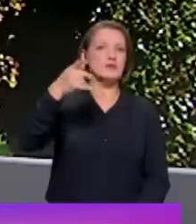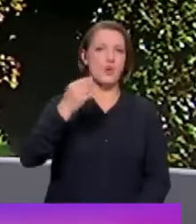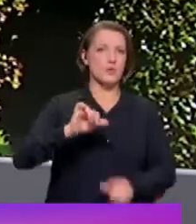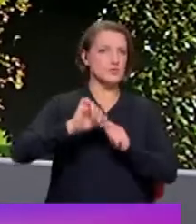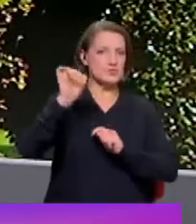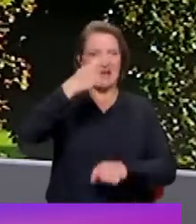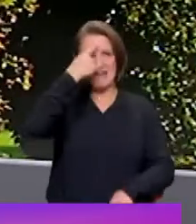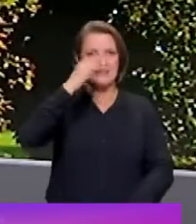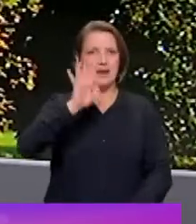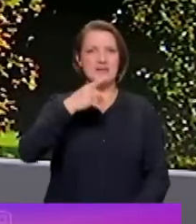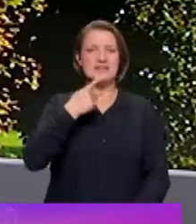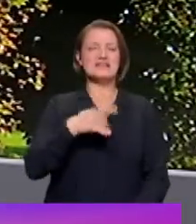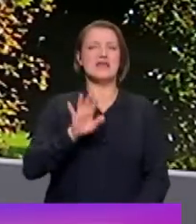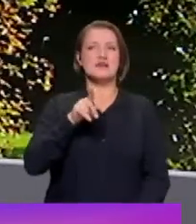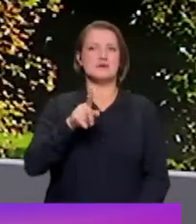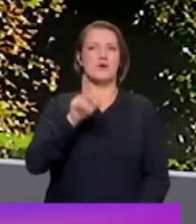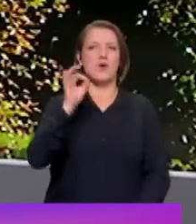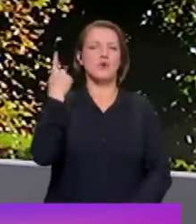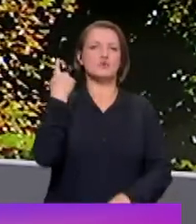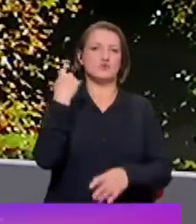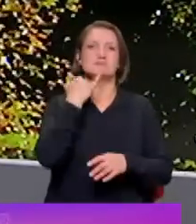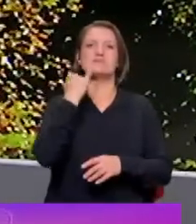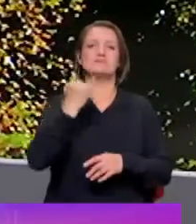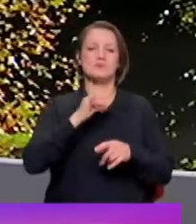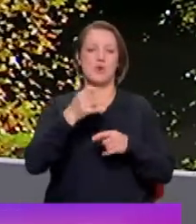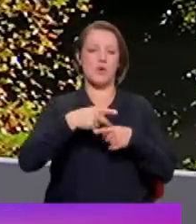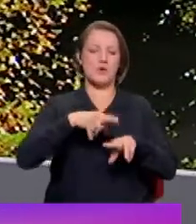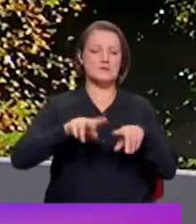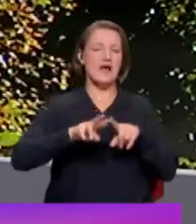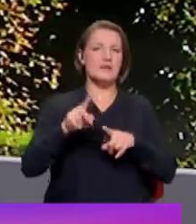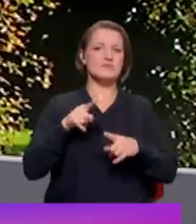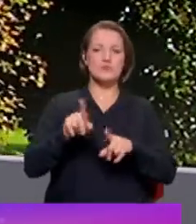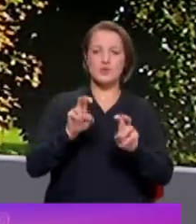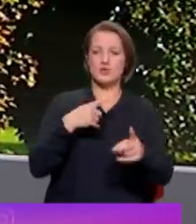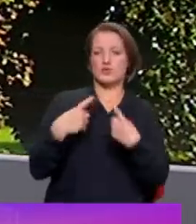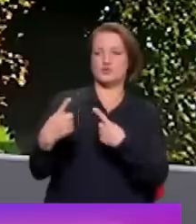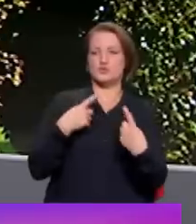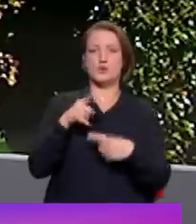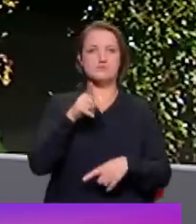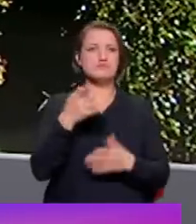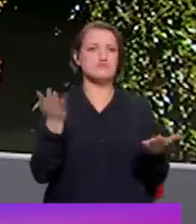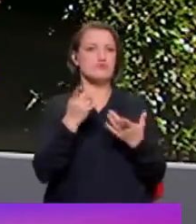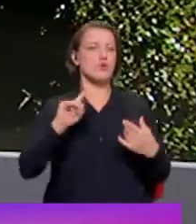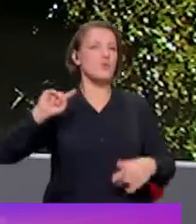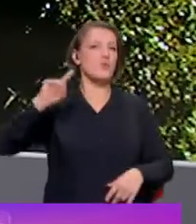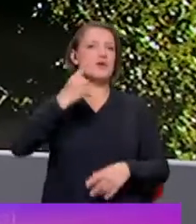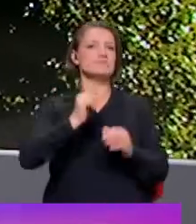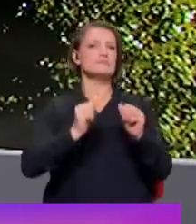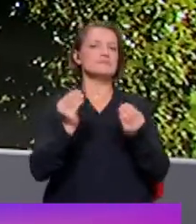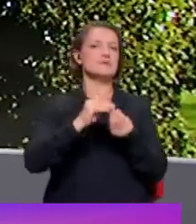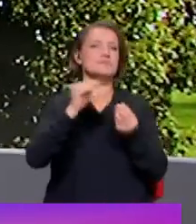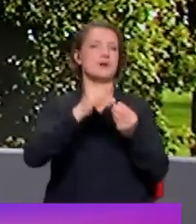çok uzak ihtimal değil bunları masaya yatırdık Ozan Gündoğdu la E tabii haliyle bu durum ulaşım ücretlerine yansıyor